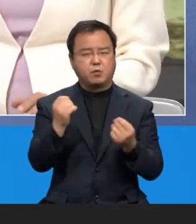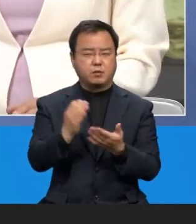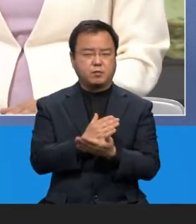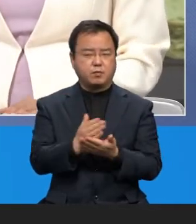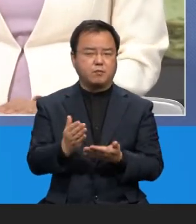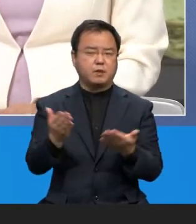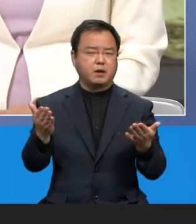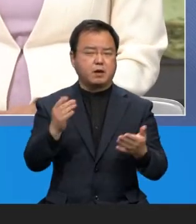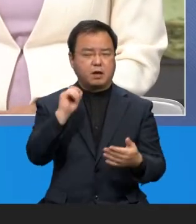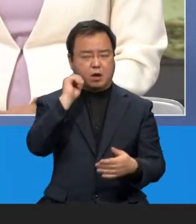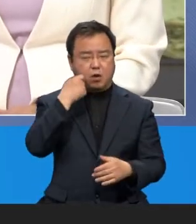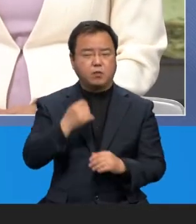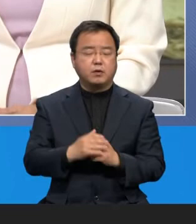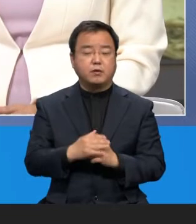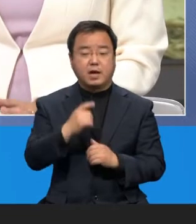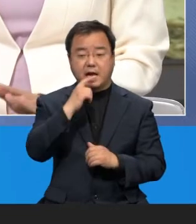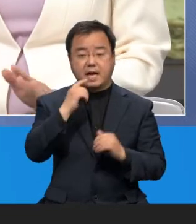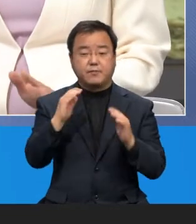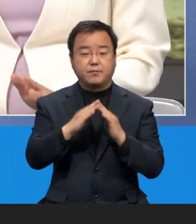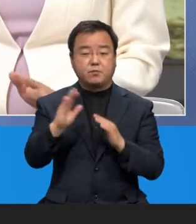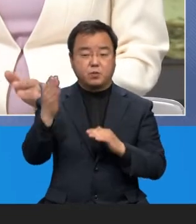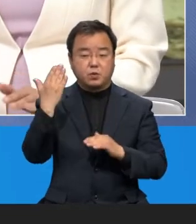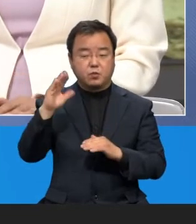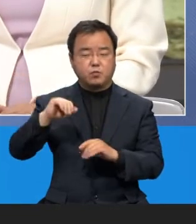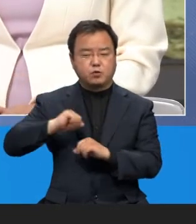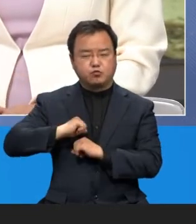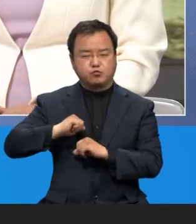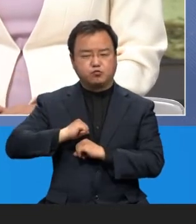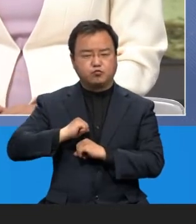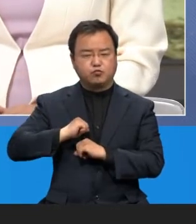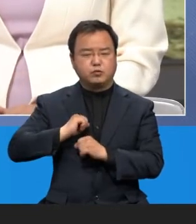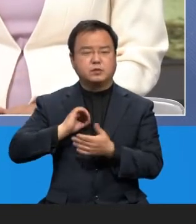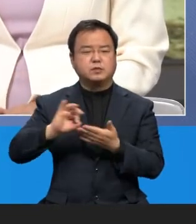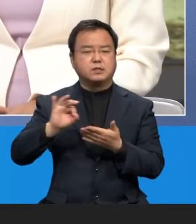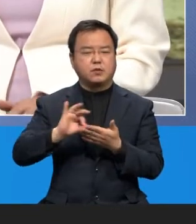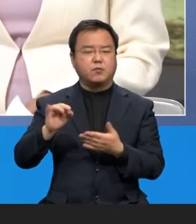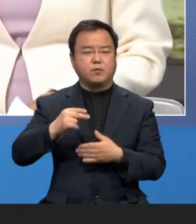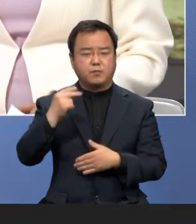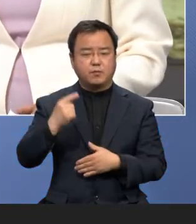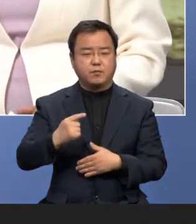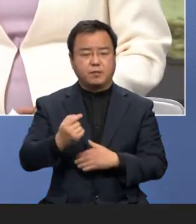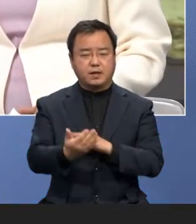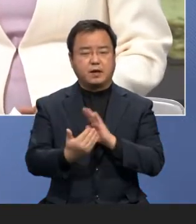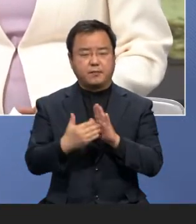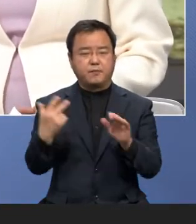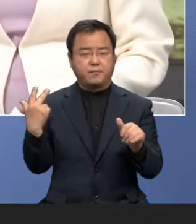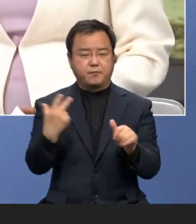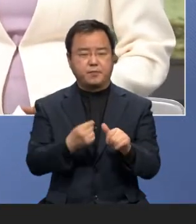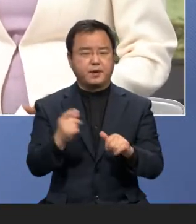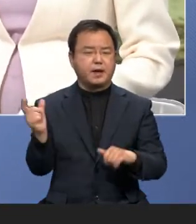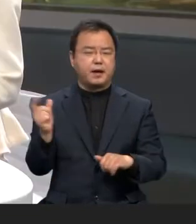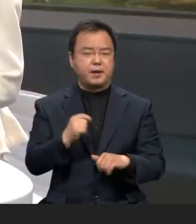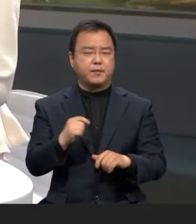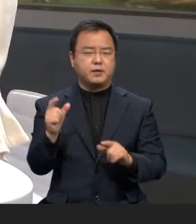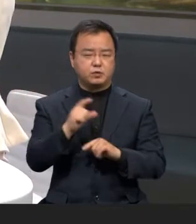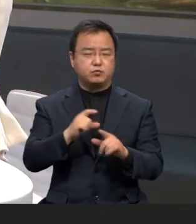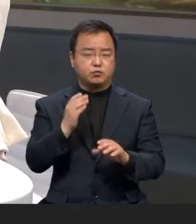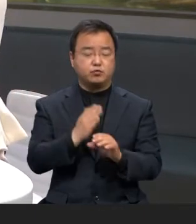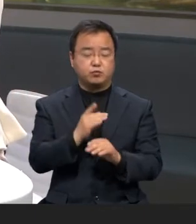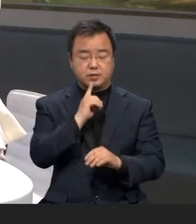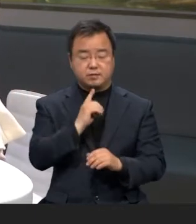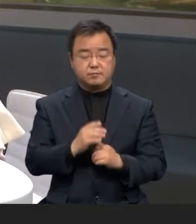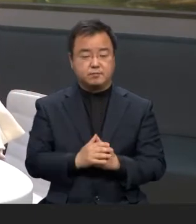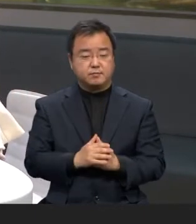어렵습니다. 결국 이 백악관이 최근에 군병력을 투입해서라도 백신 배포 속도를 높이기로 했습니다. 근데 지금